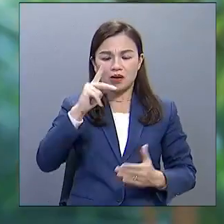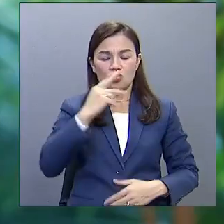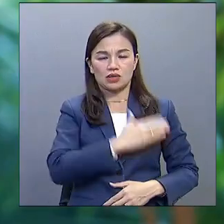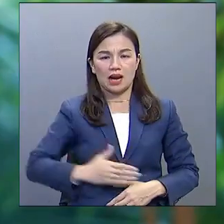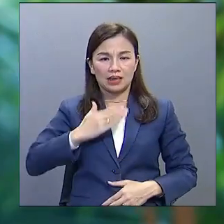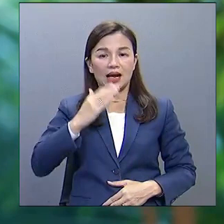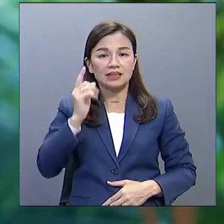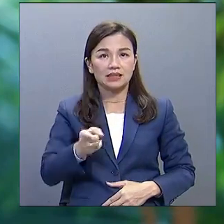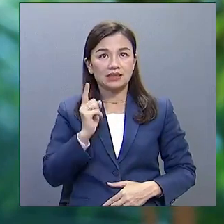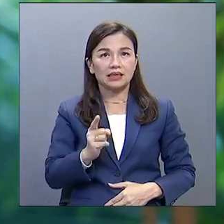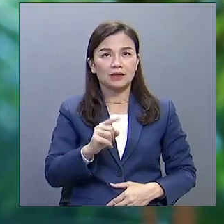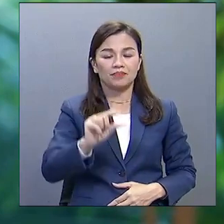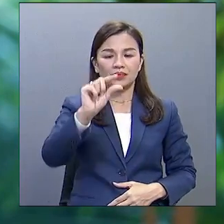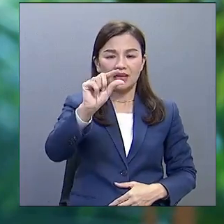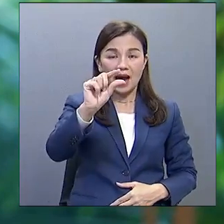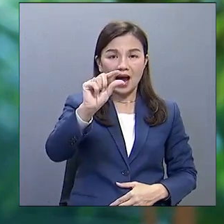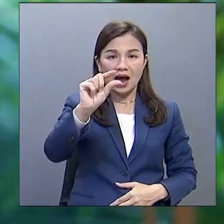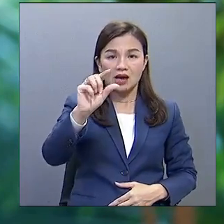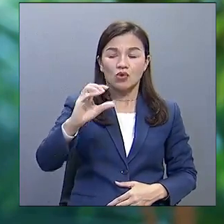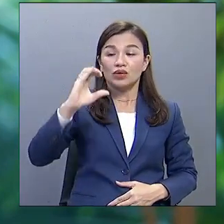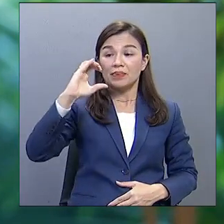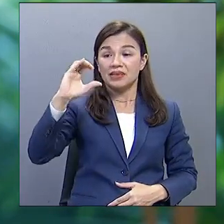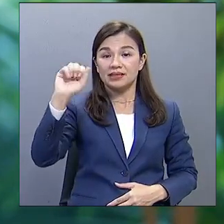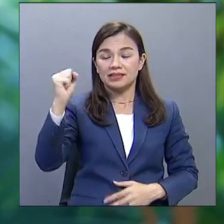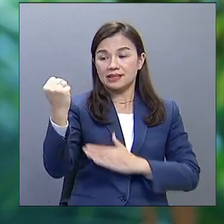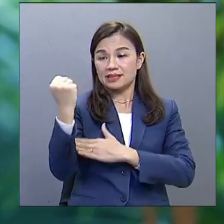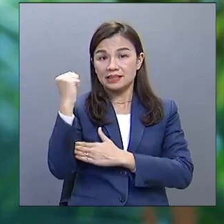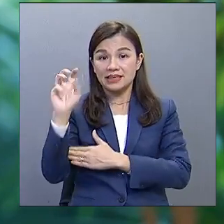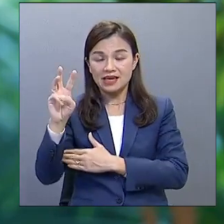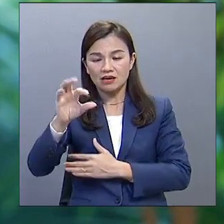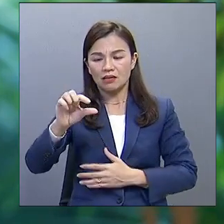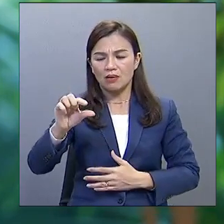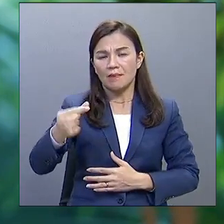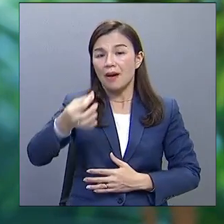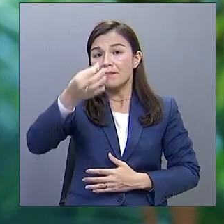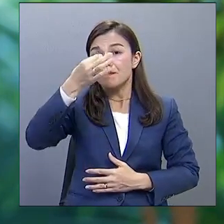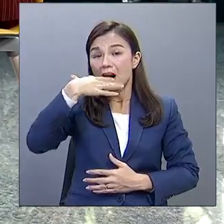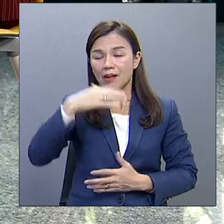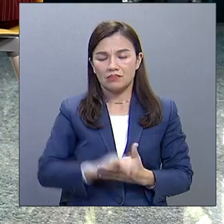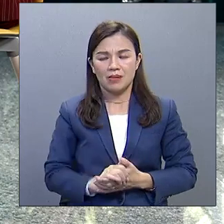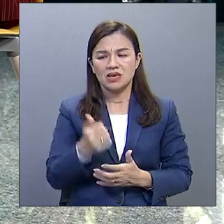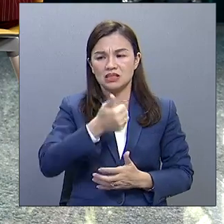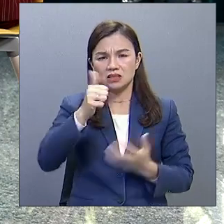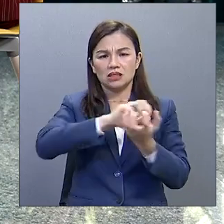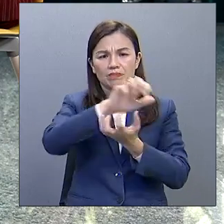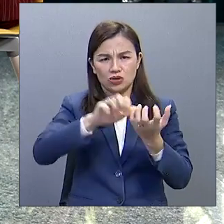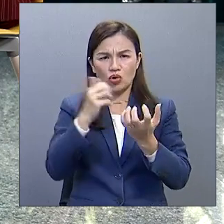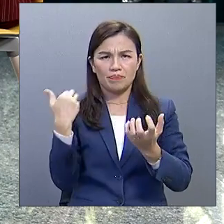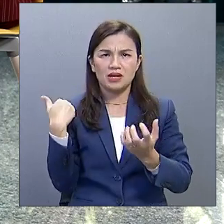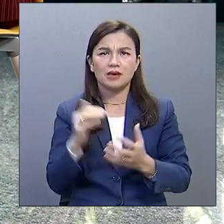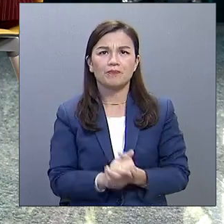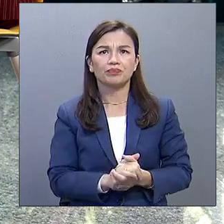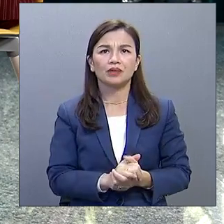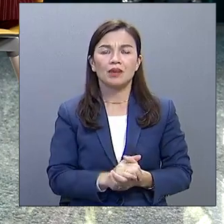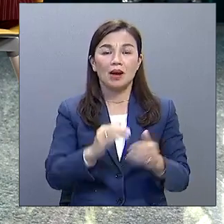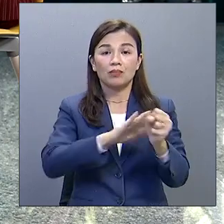วิตามิน1เม็ดนะคะอย่างวิตามิน C 1เม็ดอาจจะไม่ใช่แค่ C ตัวเดียวก ็ อาจจะผสมตัวอื่นเข้าไปด้วย ใช่ค่ะแล้วบางทีเราทานหลายอย่างอย่างเช่นช่วงโ